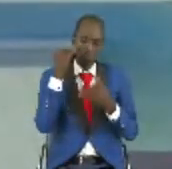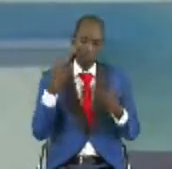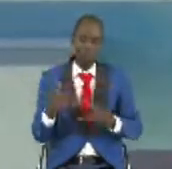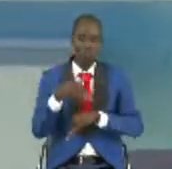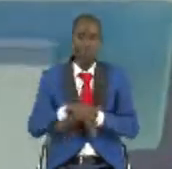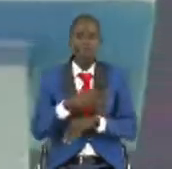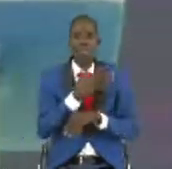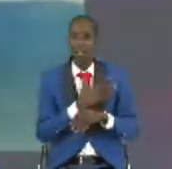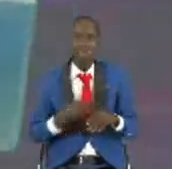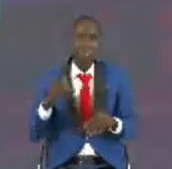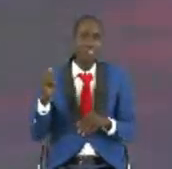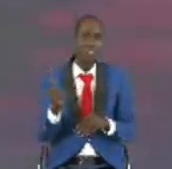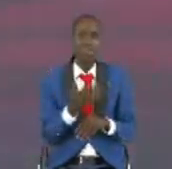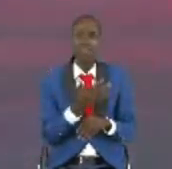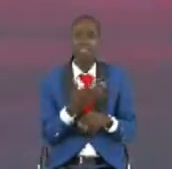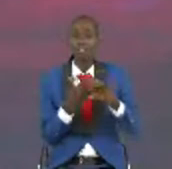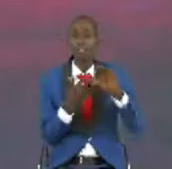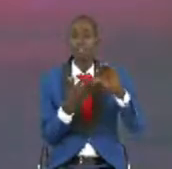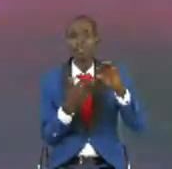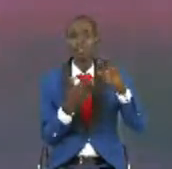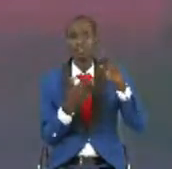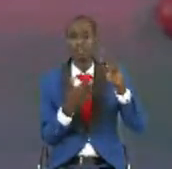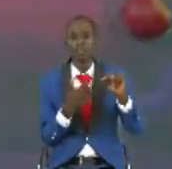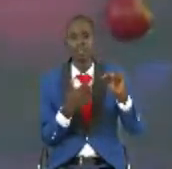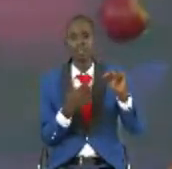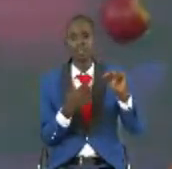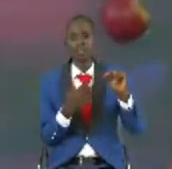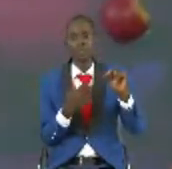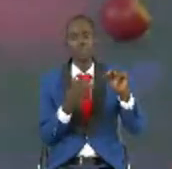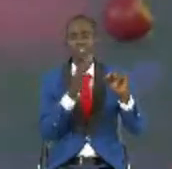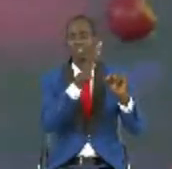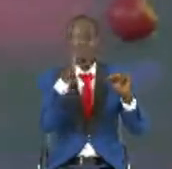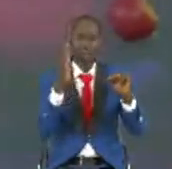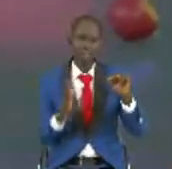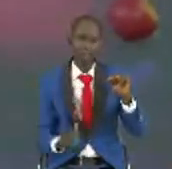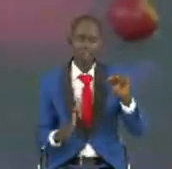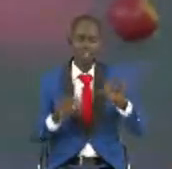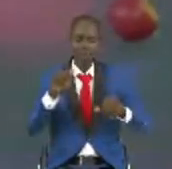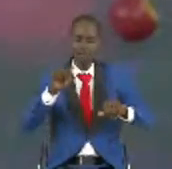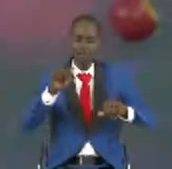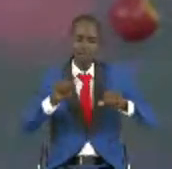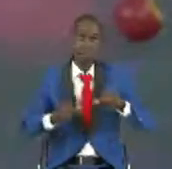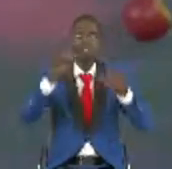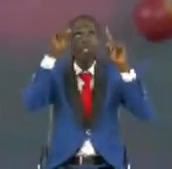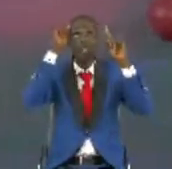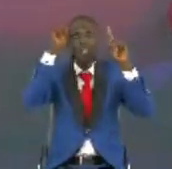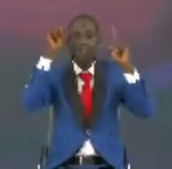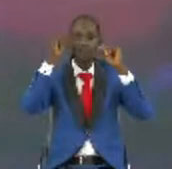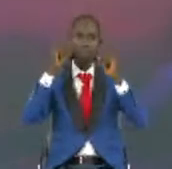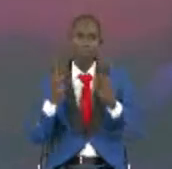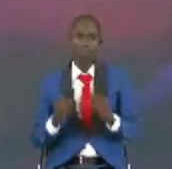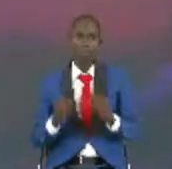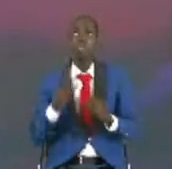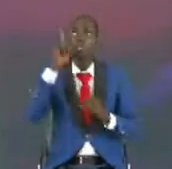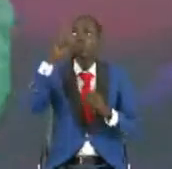Et le haine là-bas ne plus douter de sa puissance. Ne doute plus de sa puissance.